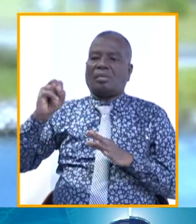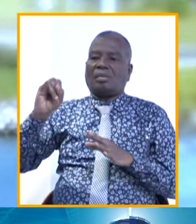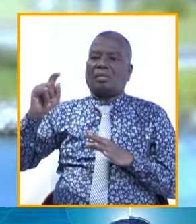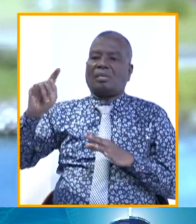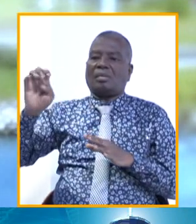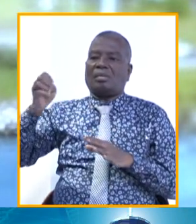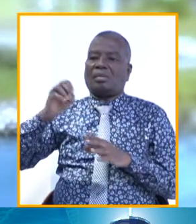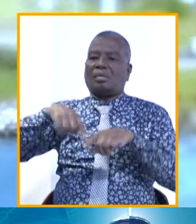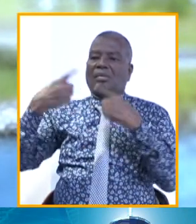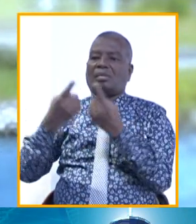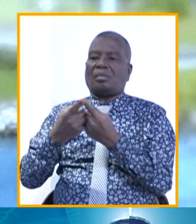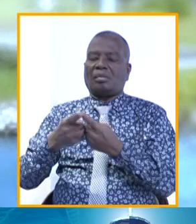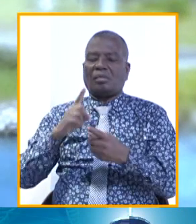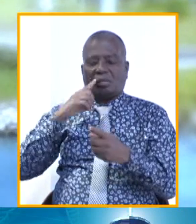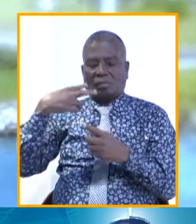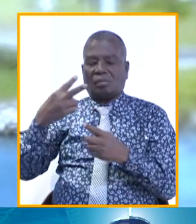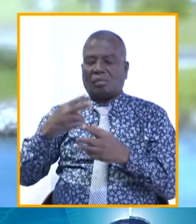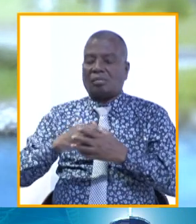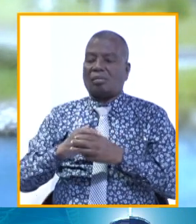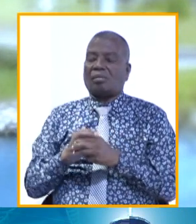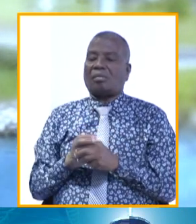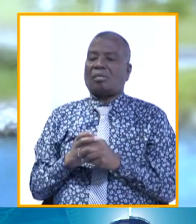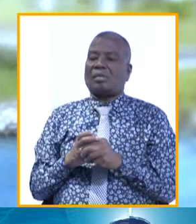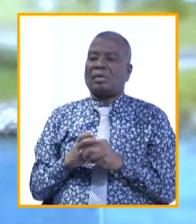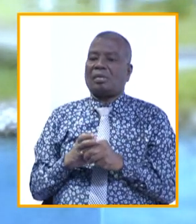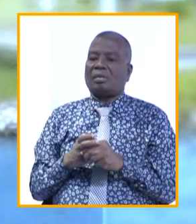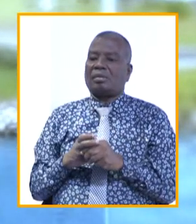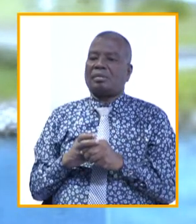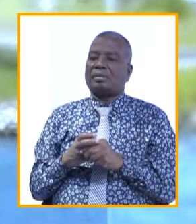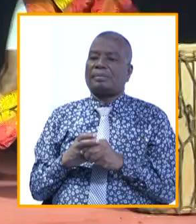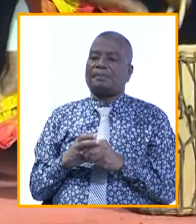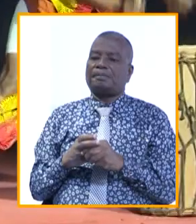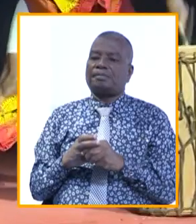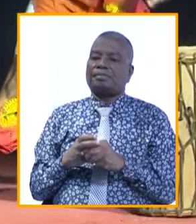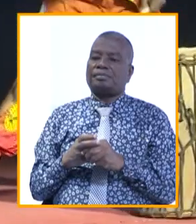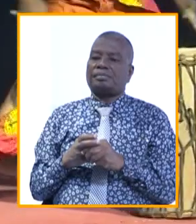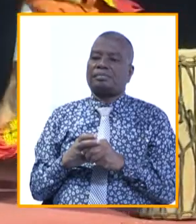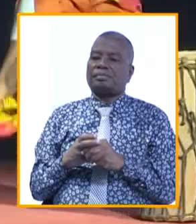Dolikro. Pour en parler, Soro Corona de RTI Boaké.